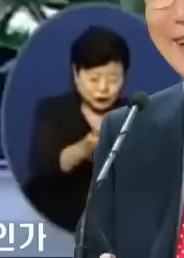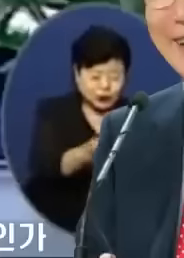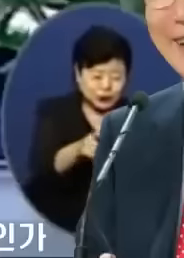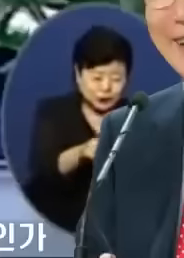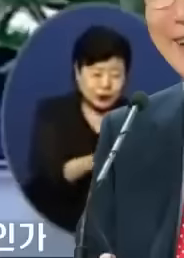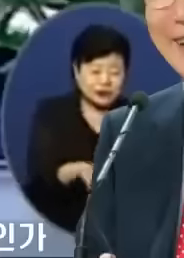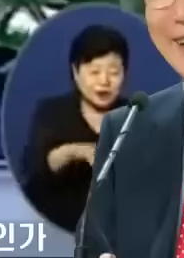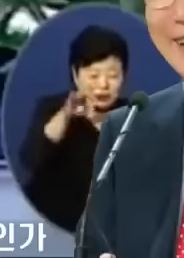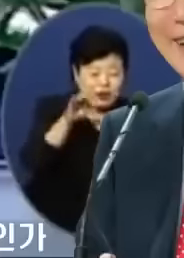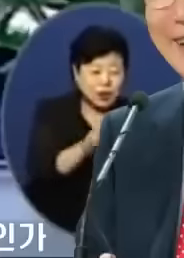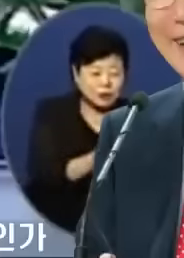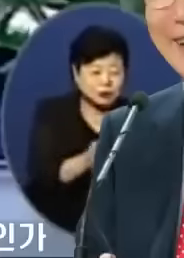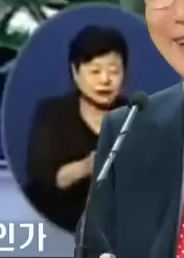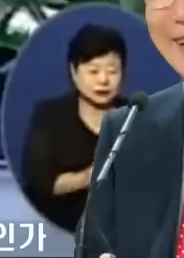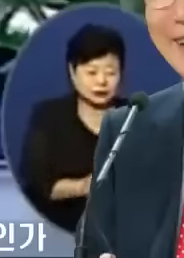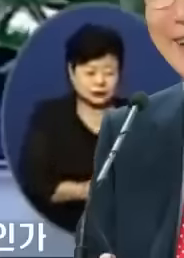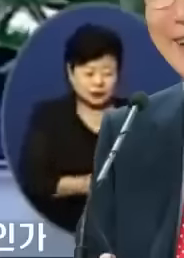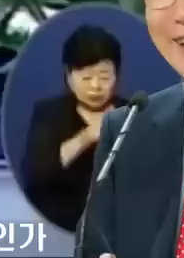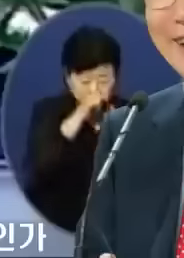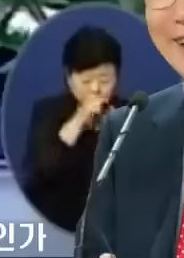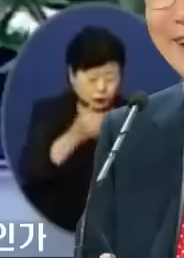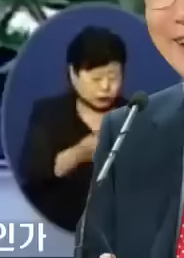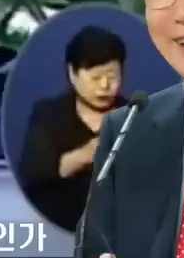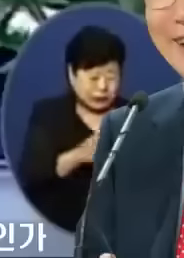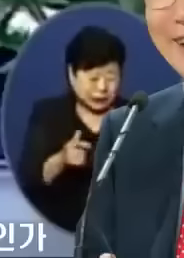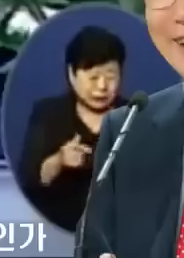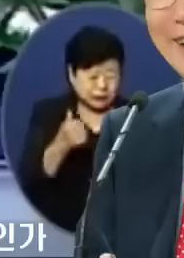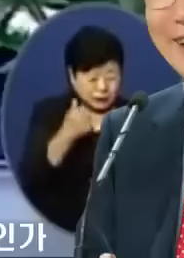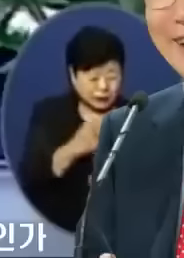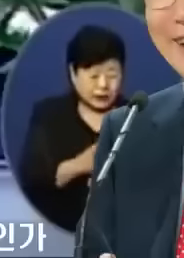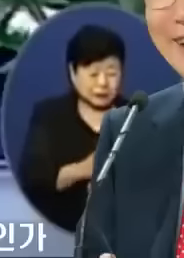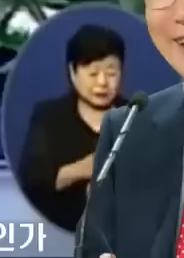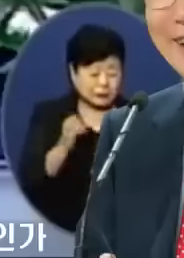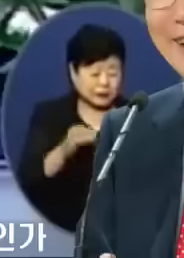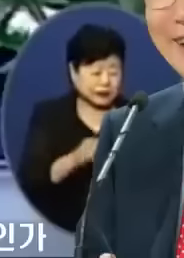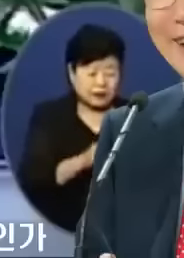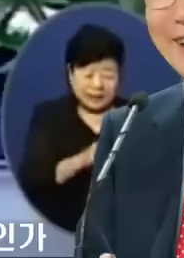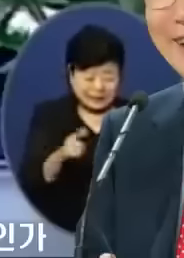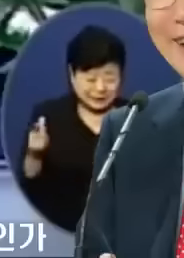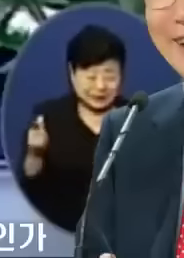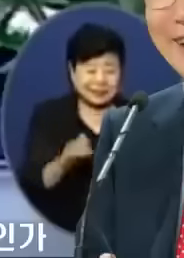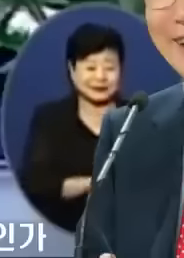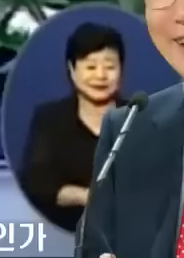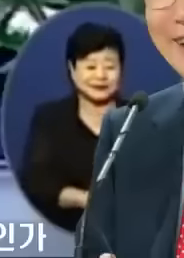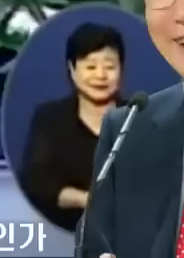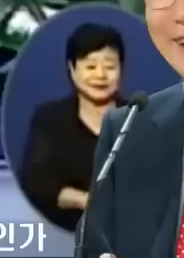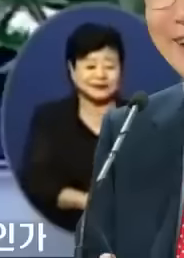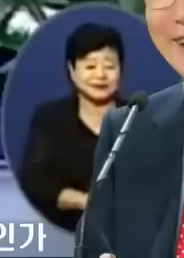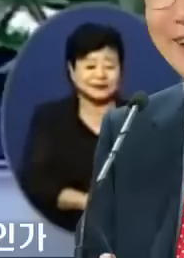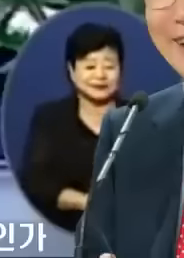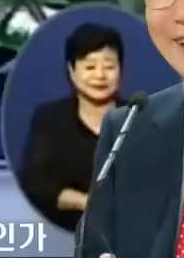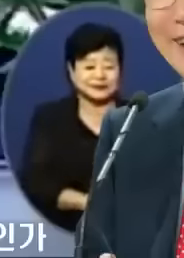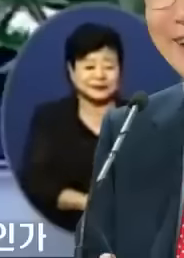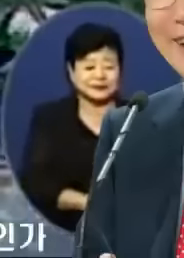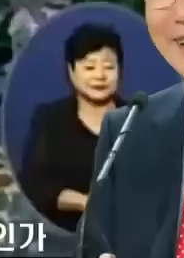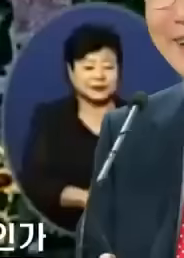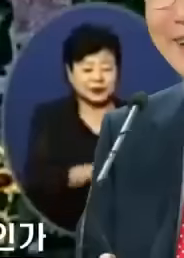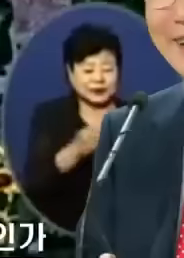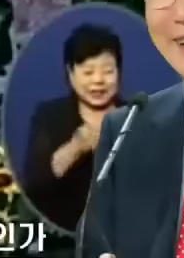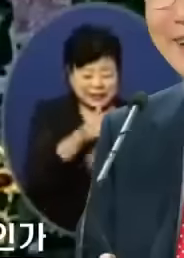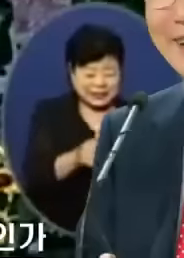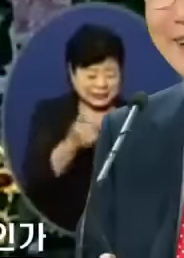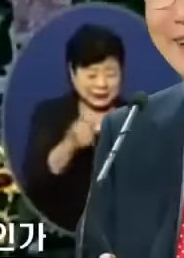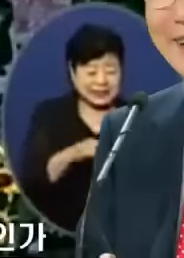위해서 처음부터 맛보기로 좋은 것만 주고 나중에는 내 던져버리는 그런 일은 하지 아니한다는 것입니다.